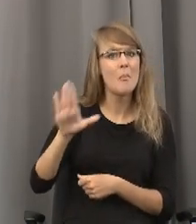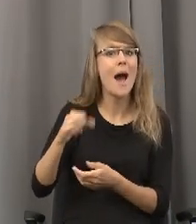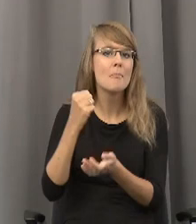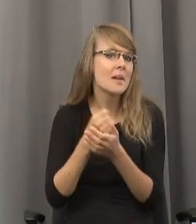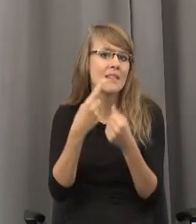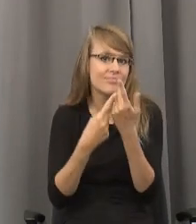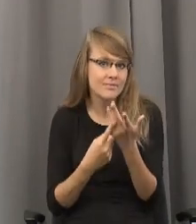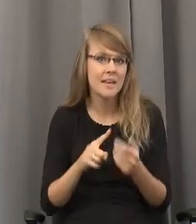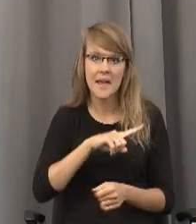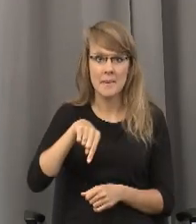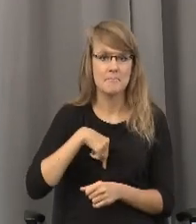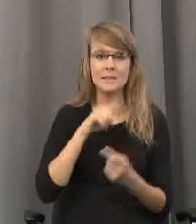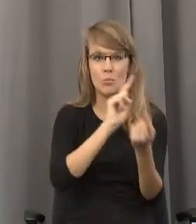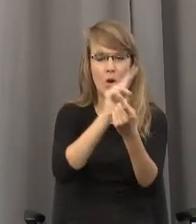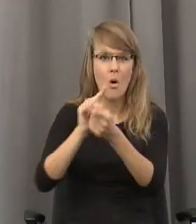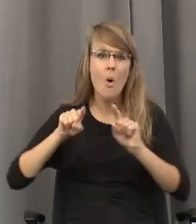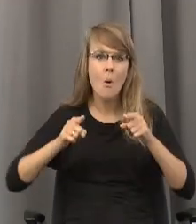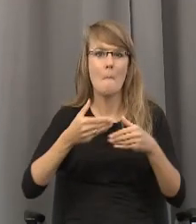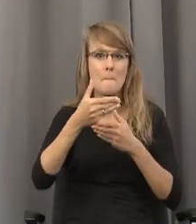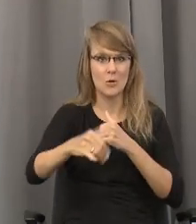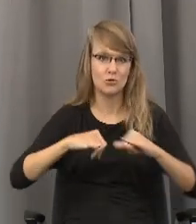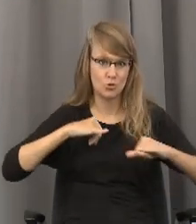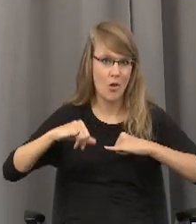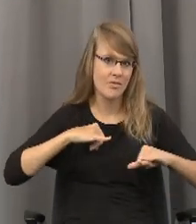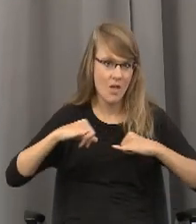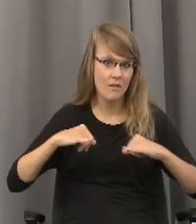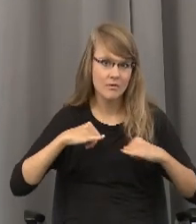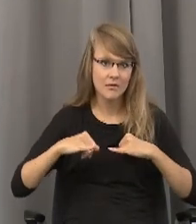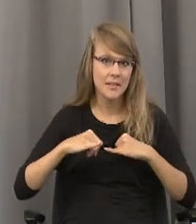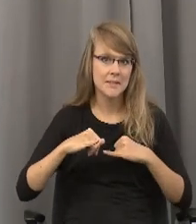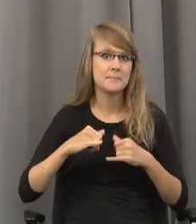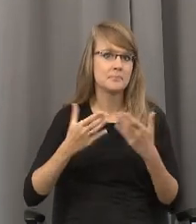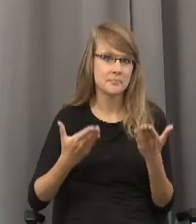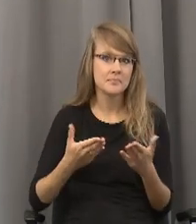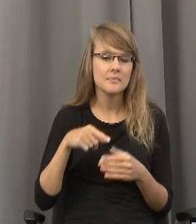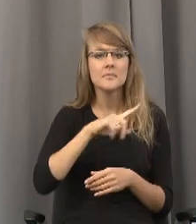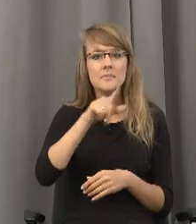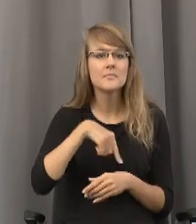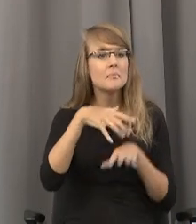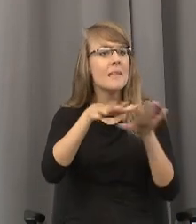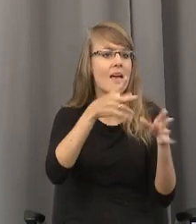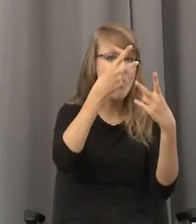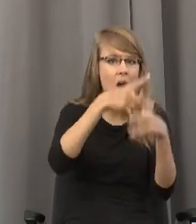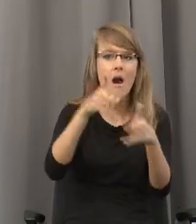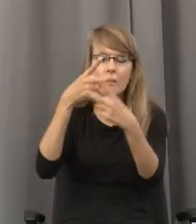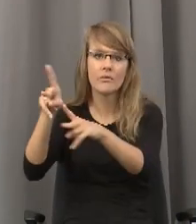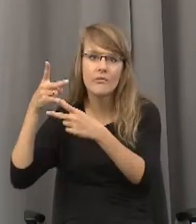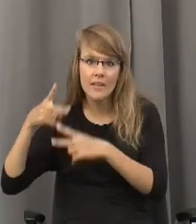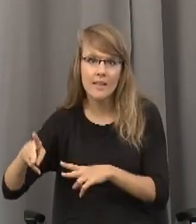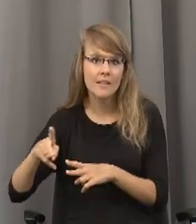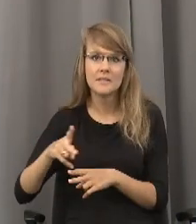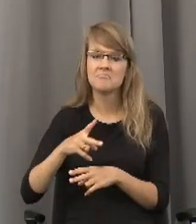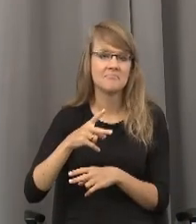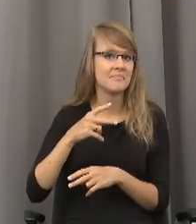się z organizacjami pozarządowymi w każdym z województw, które odwiedzamy i praktycznie rzecz biorąc na